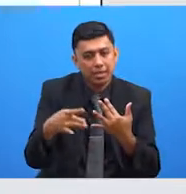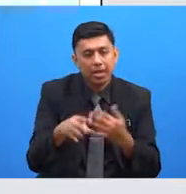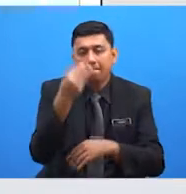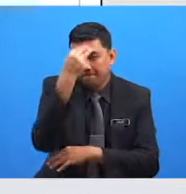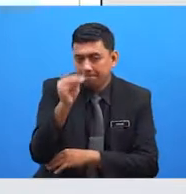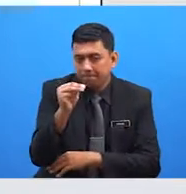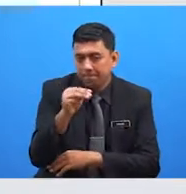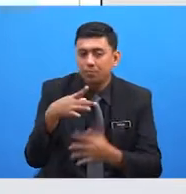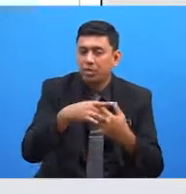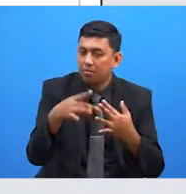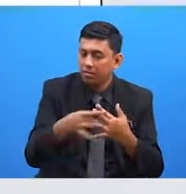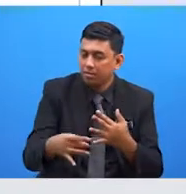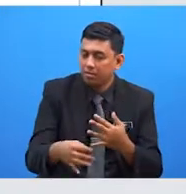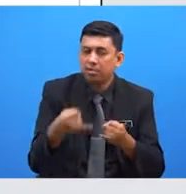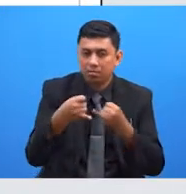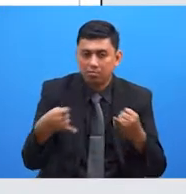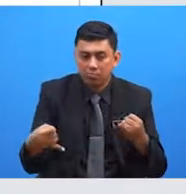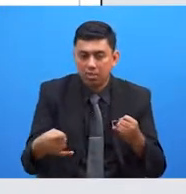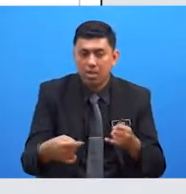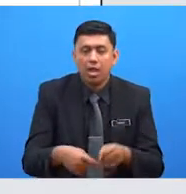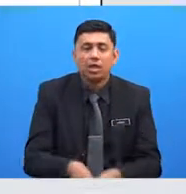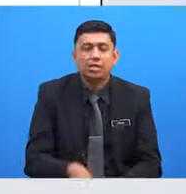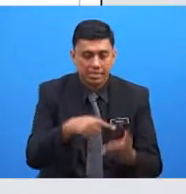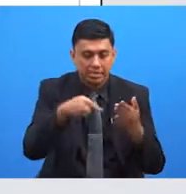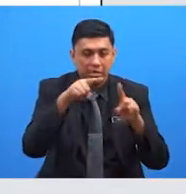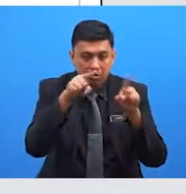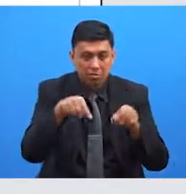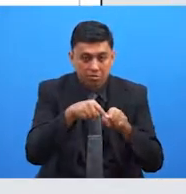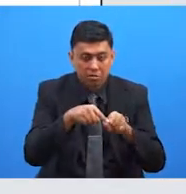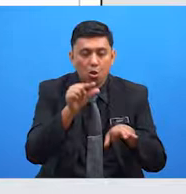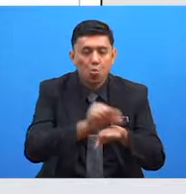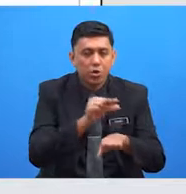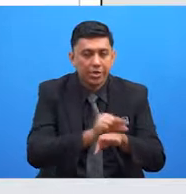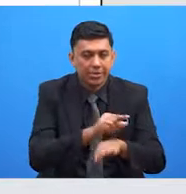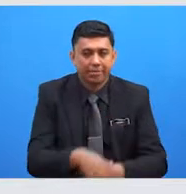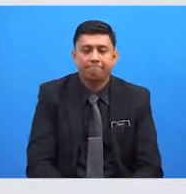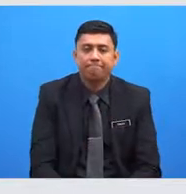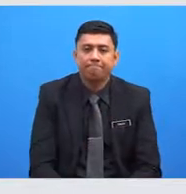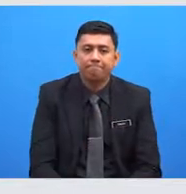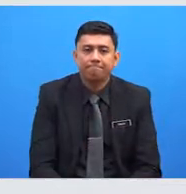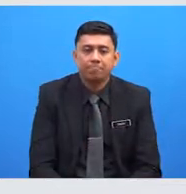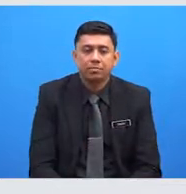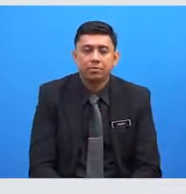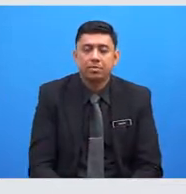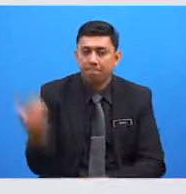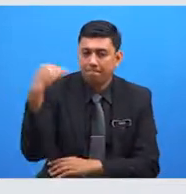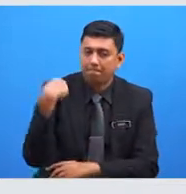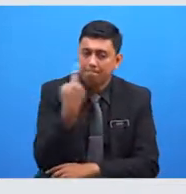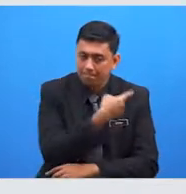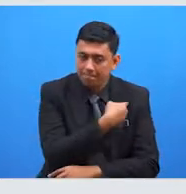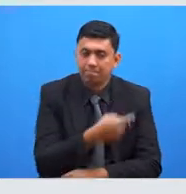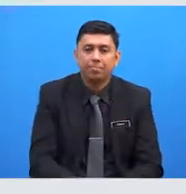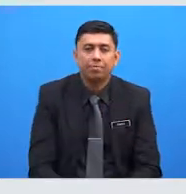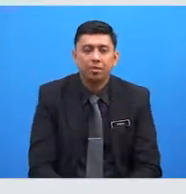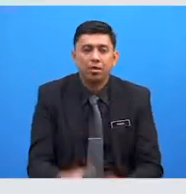maka butang pilihan jenis checkbox sesuai digunakan. Mari kita lihat jenis